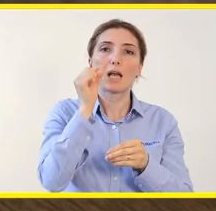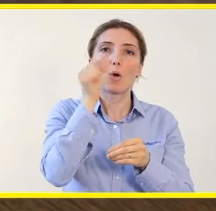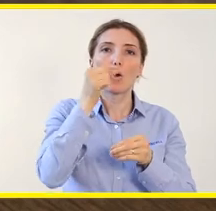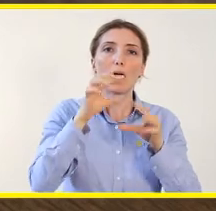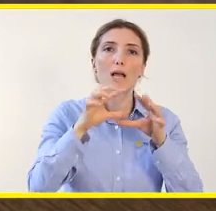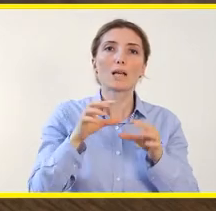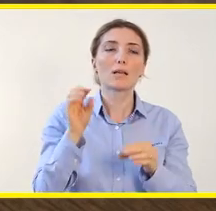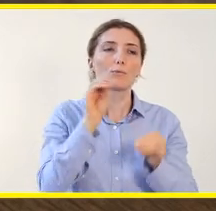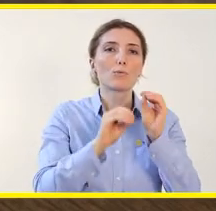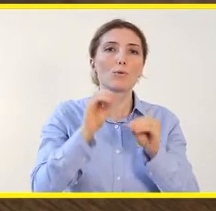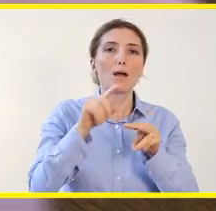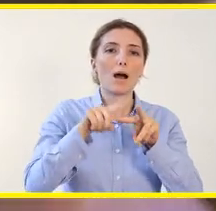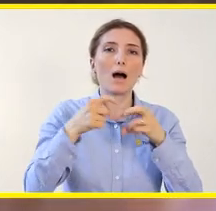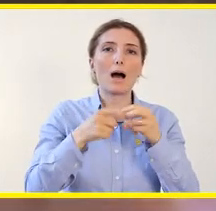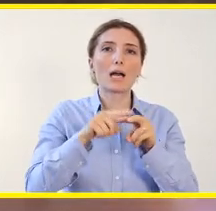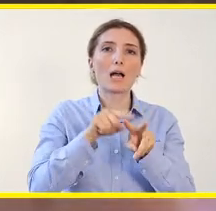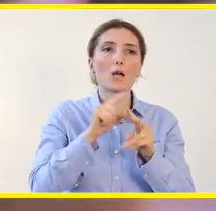arayüz seçimini de yapabilirsiniz.